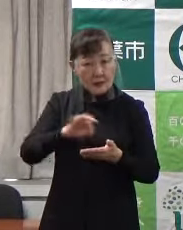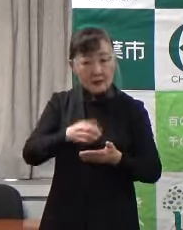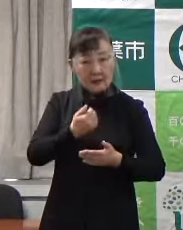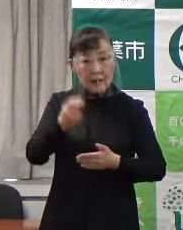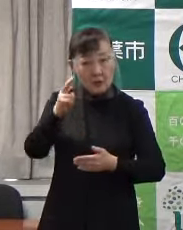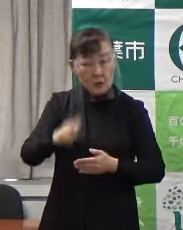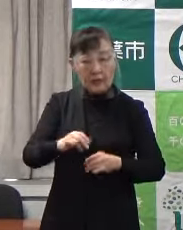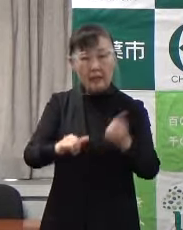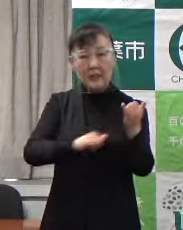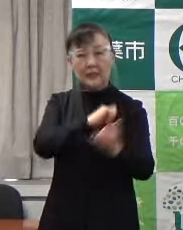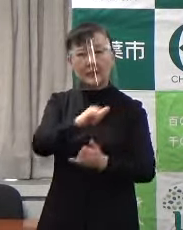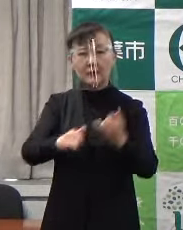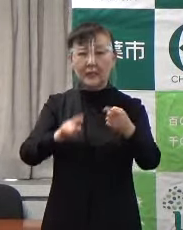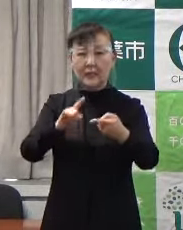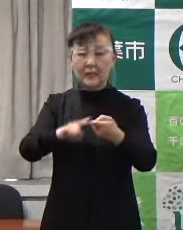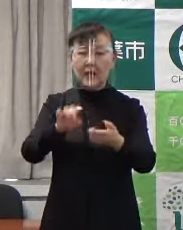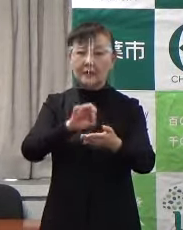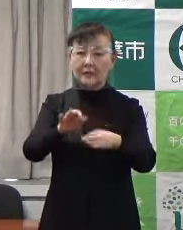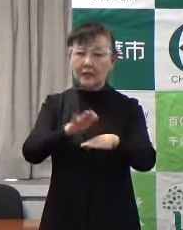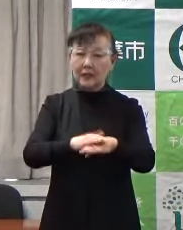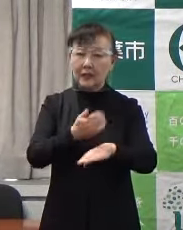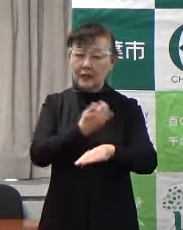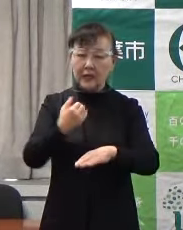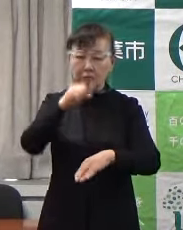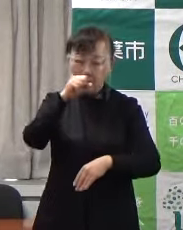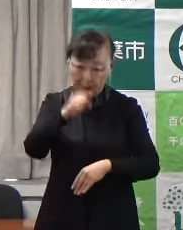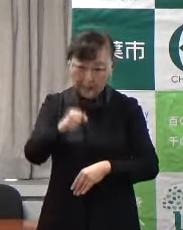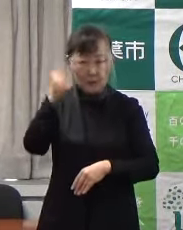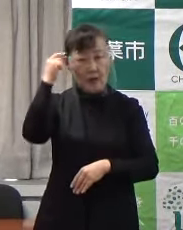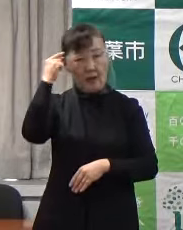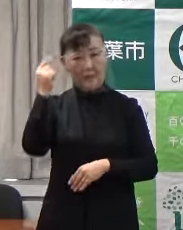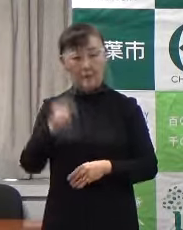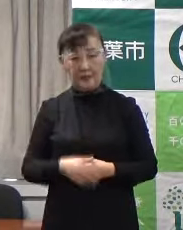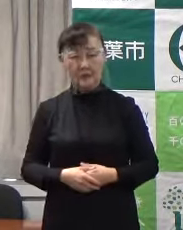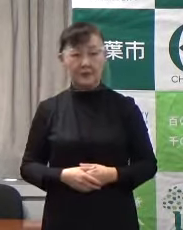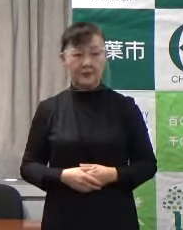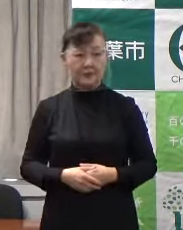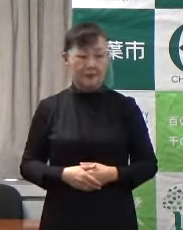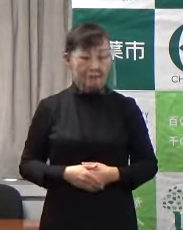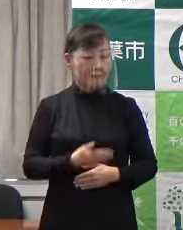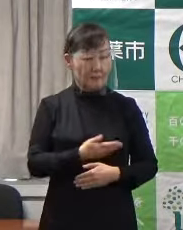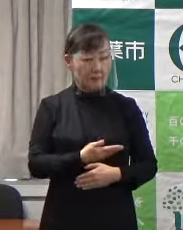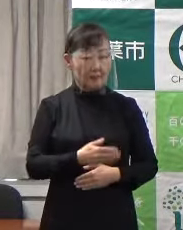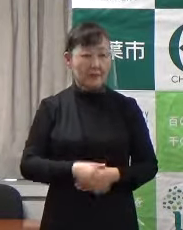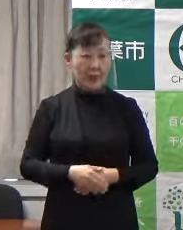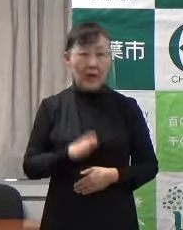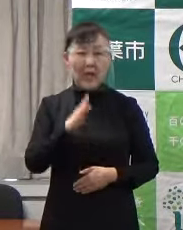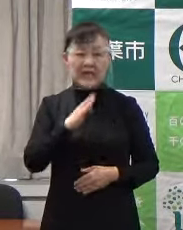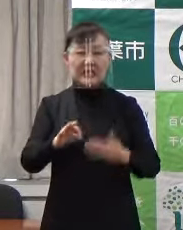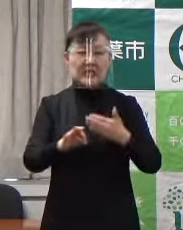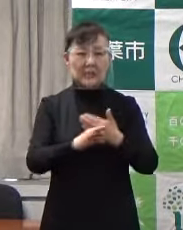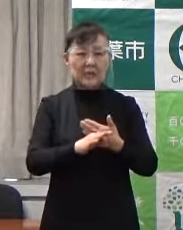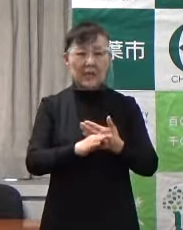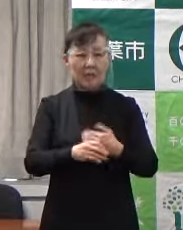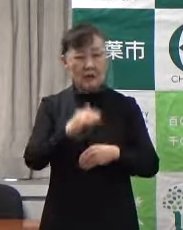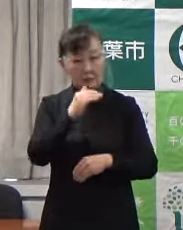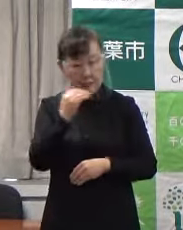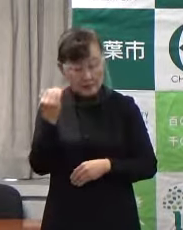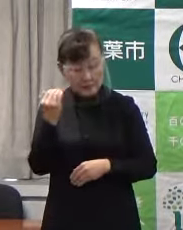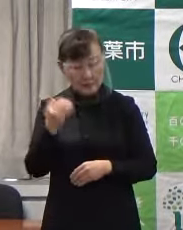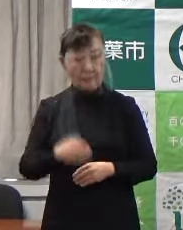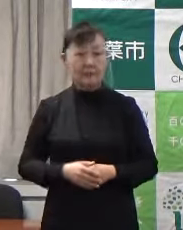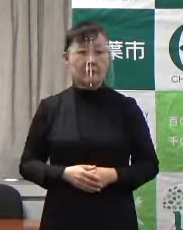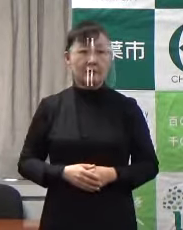的な使い方というのもできればなというふうに考えております。以上です。 やっぱり実例に勝るものってなくて、我々も実は